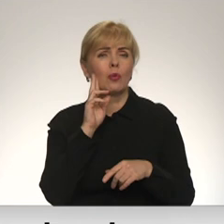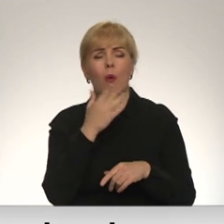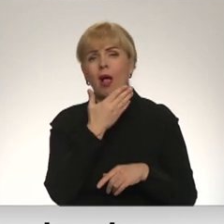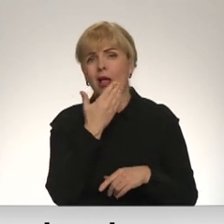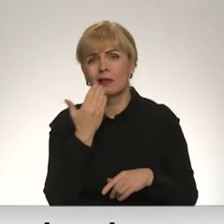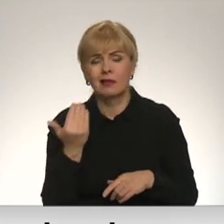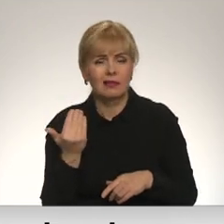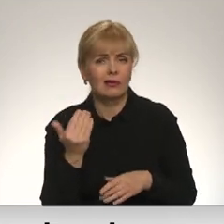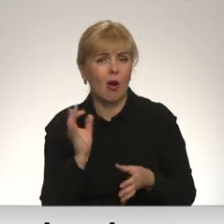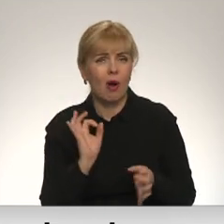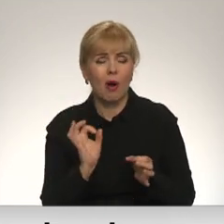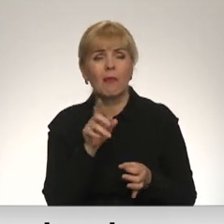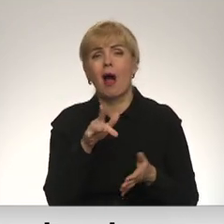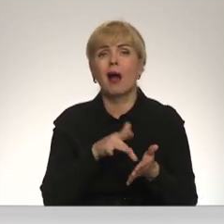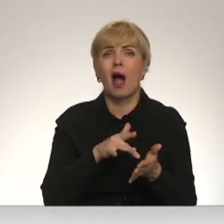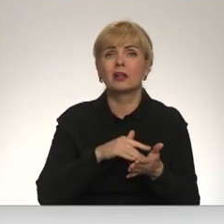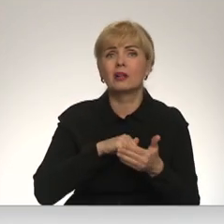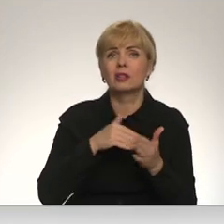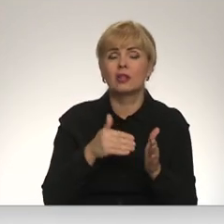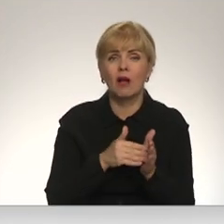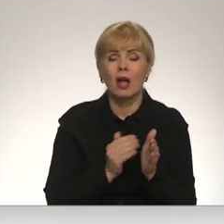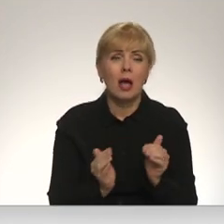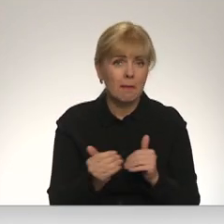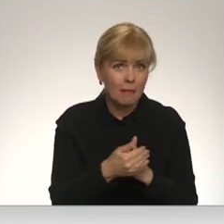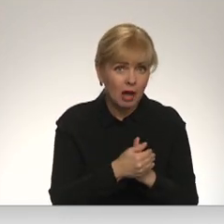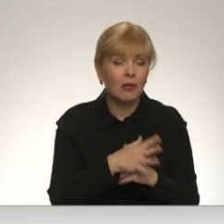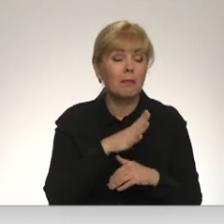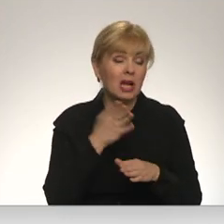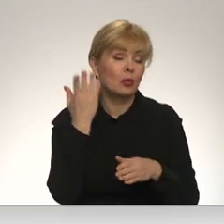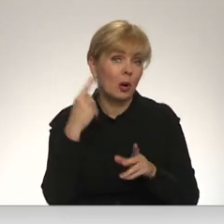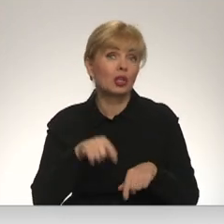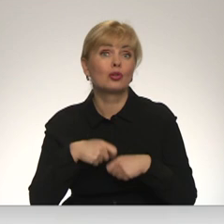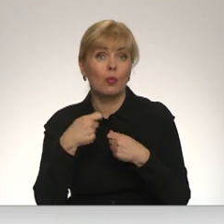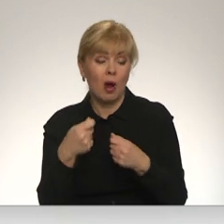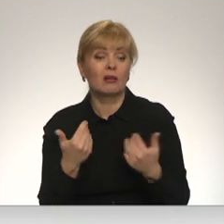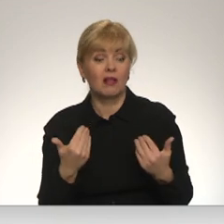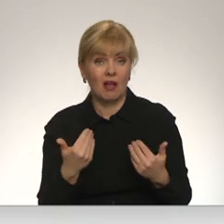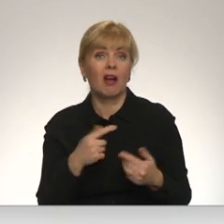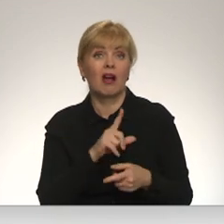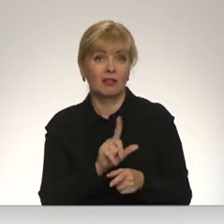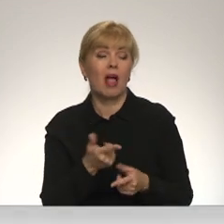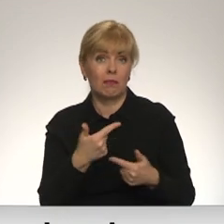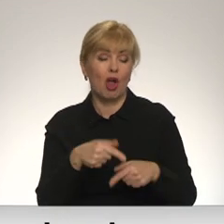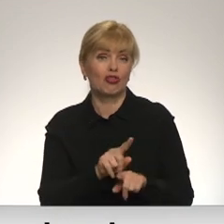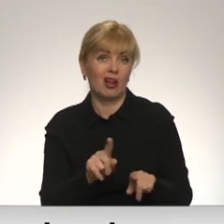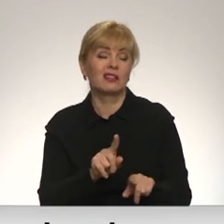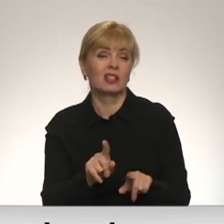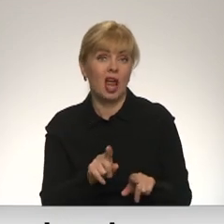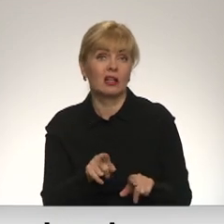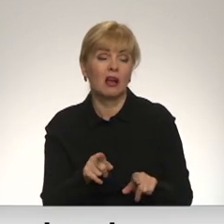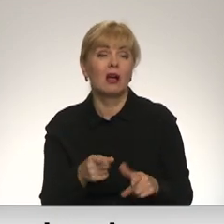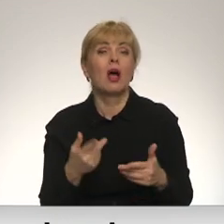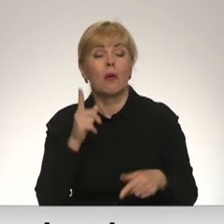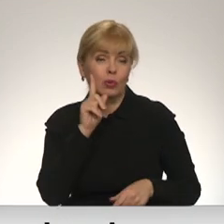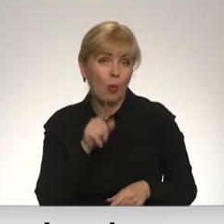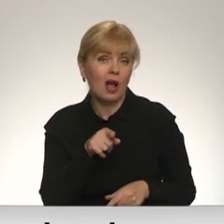neesamība. Nu, kādā stāvoklī bumbu patversme tika nodota, tādā stāvoklī viņa šobrīd arī atrodās. Jā, un, protams,